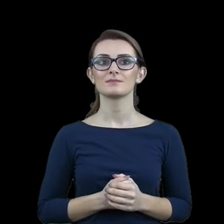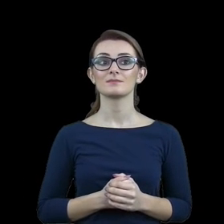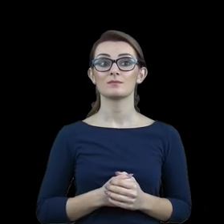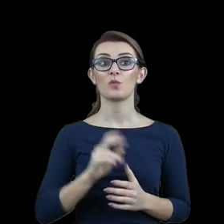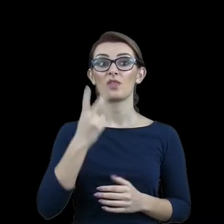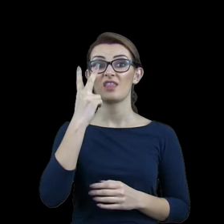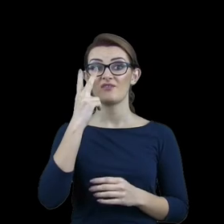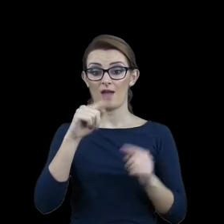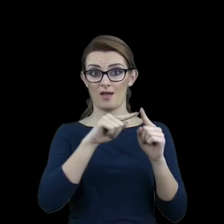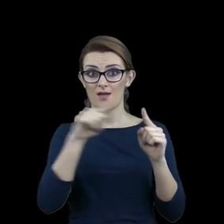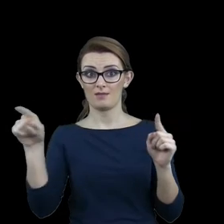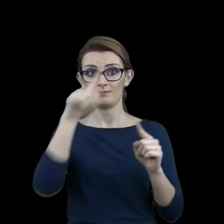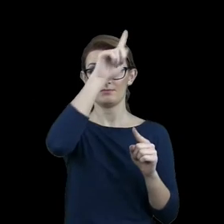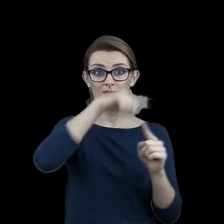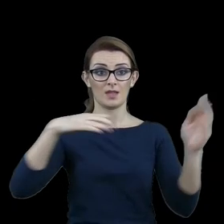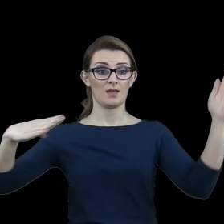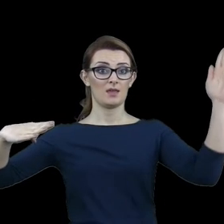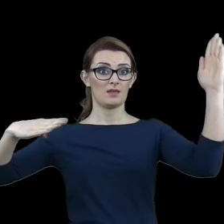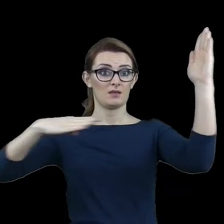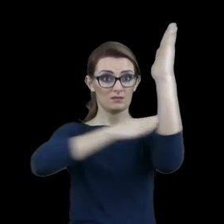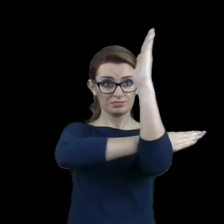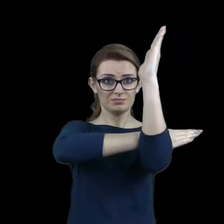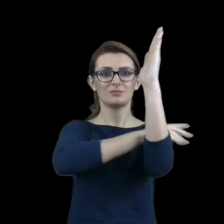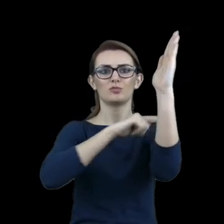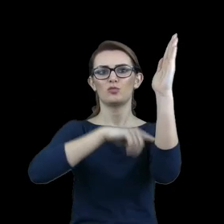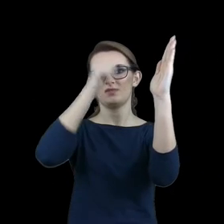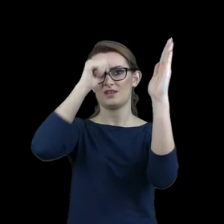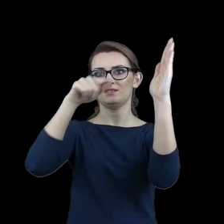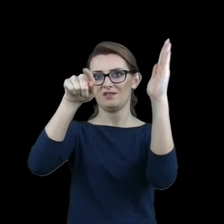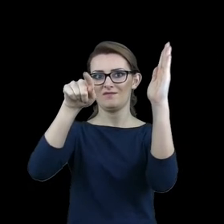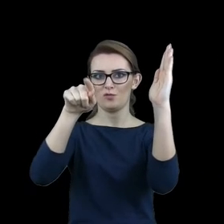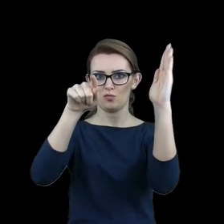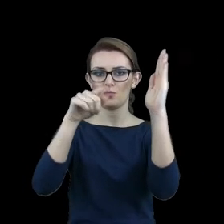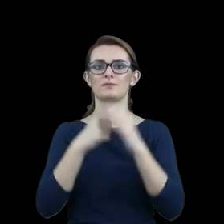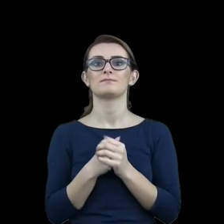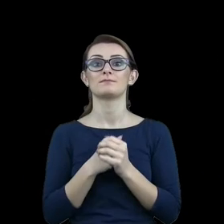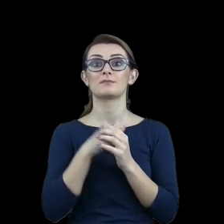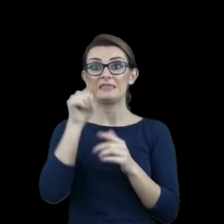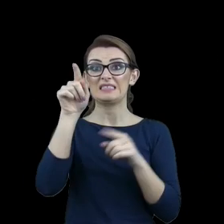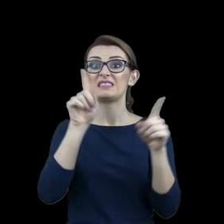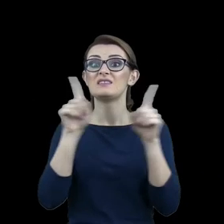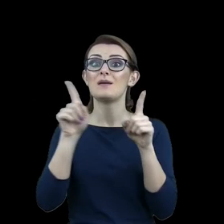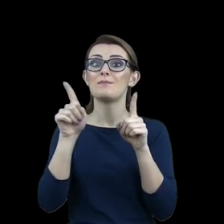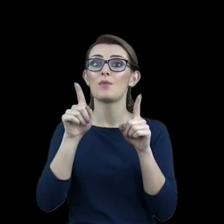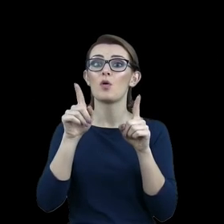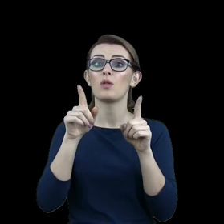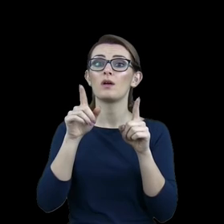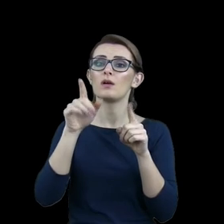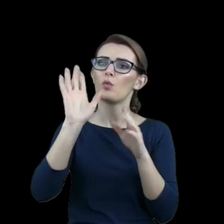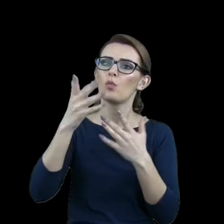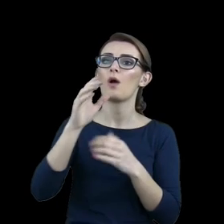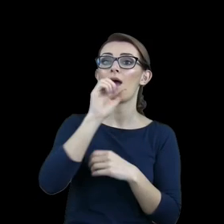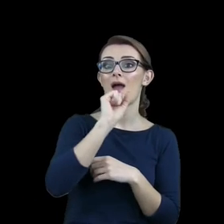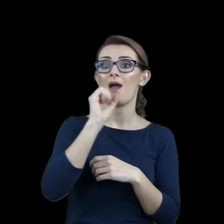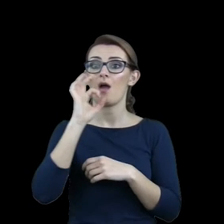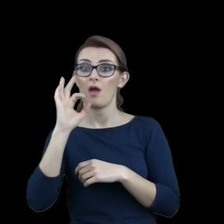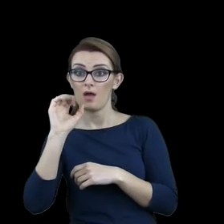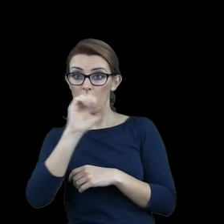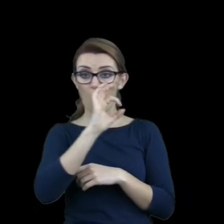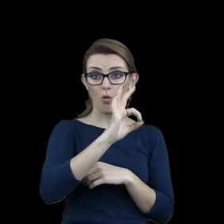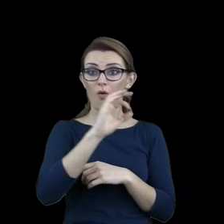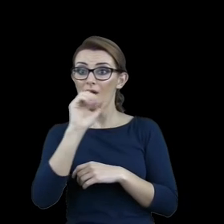dwie półproste są prostopadłe. Tutaj ten symbol nazywa